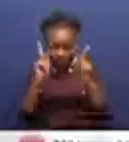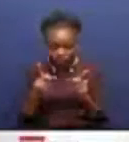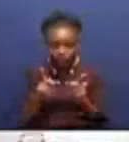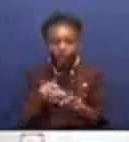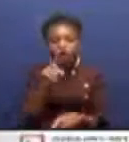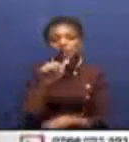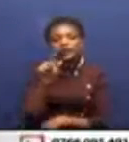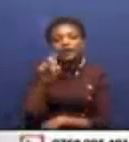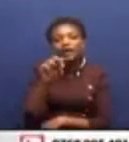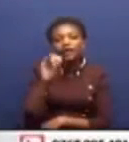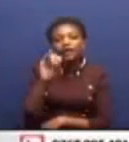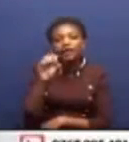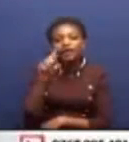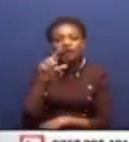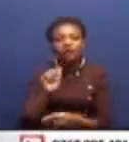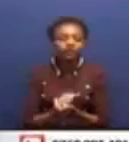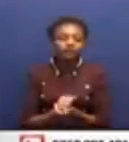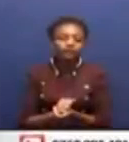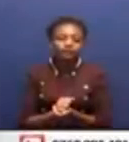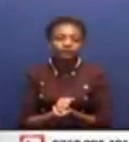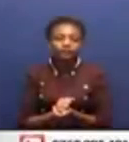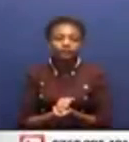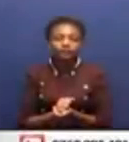ana taarifa zaidi.